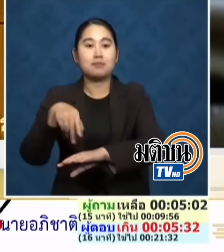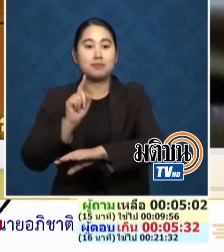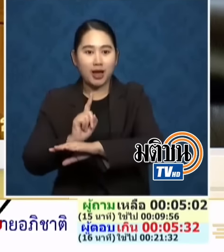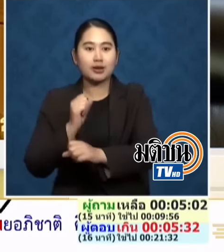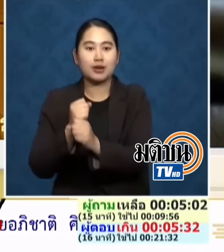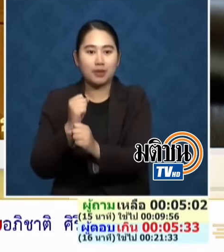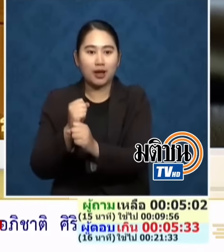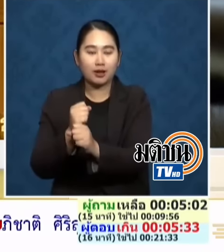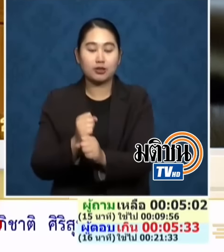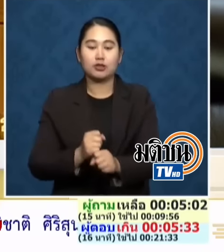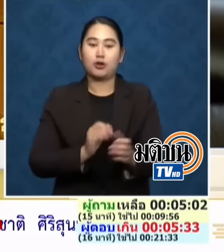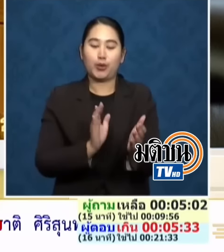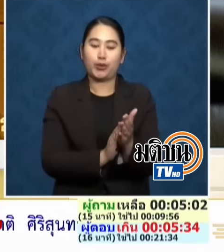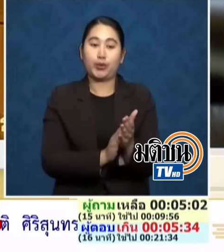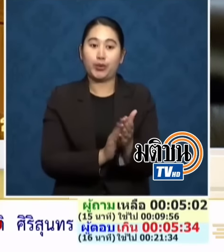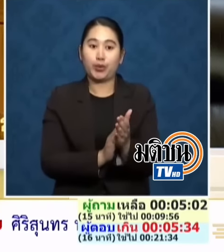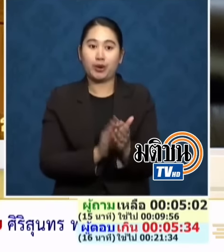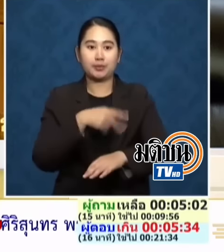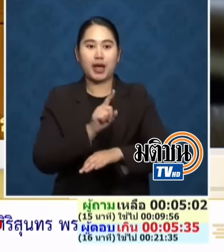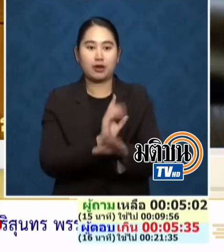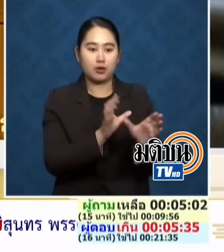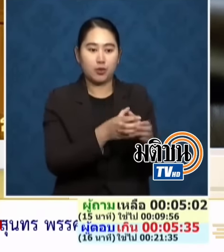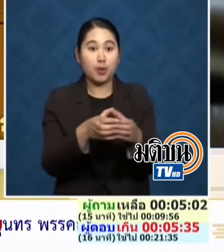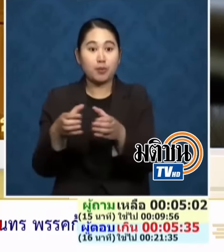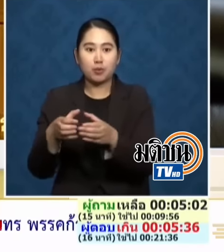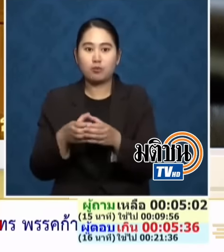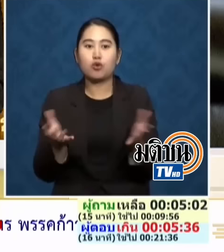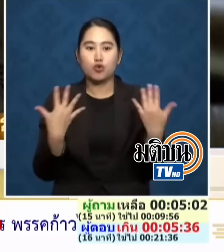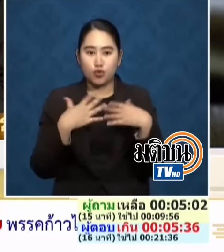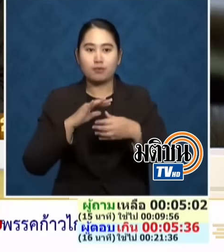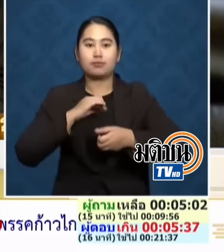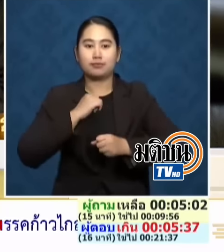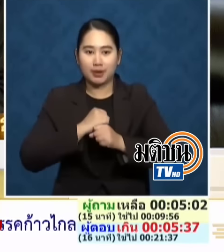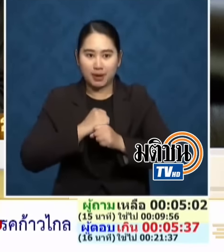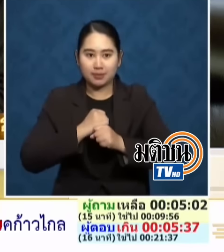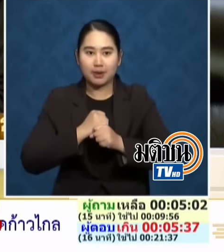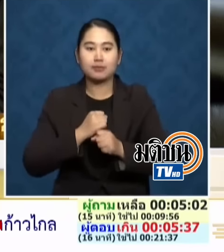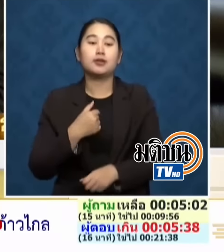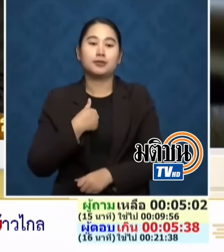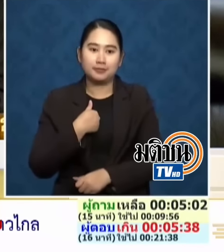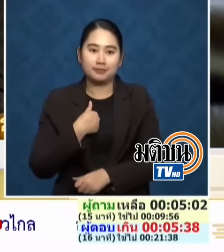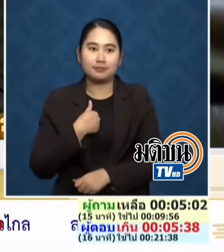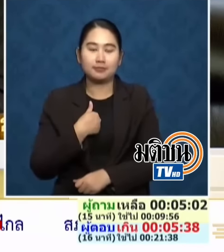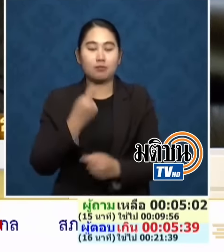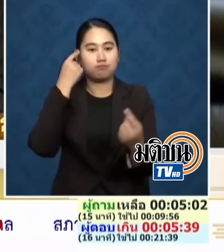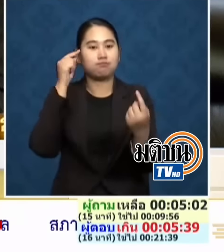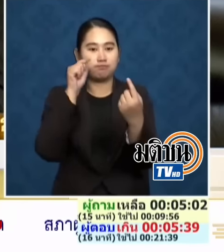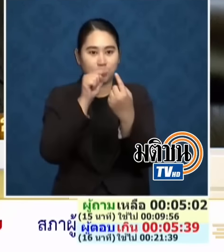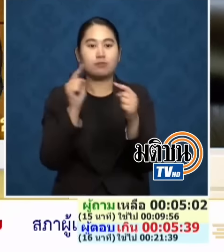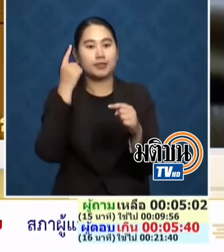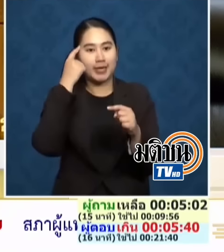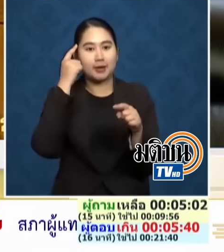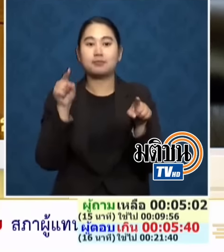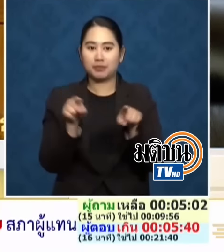ขอ hood kickี่น้องทเปน director ofที่ไดทำงรกัผมด้แล้แต่มีวถูปส่เดียวกั